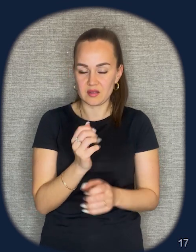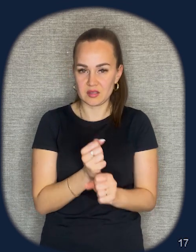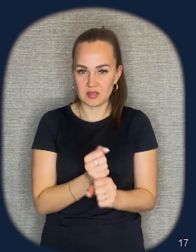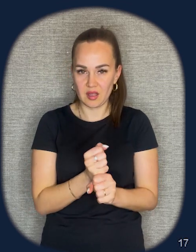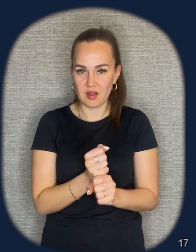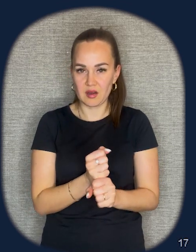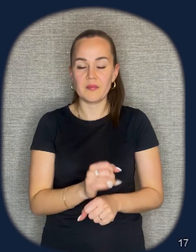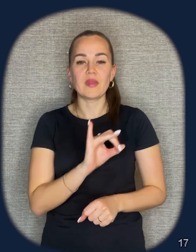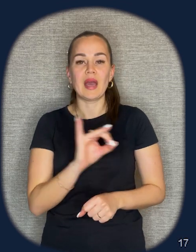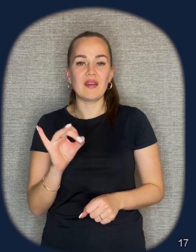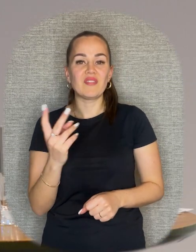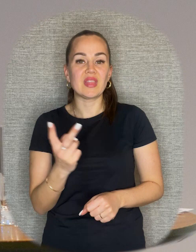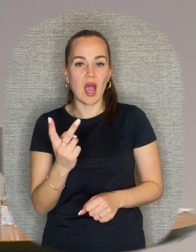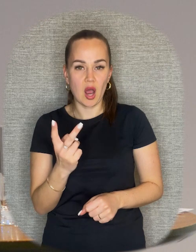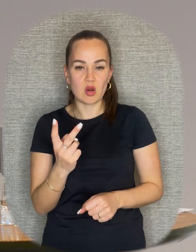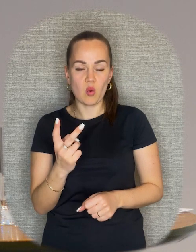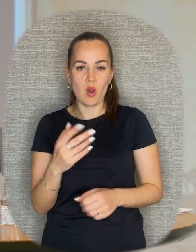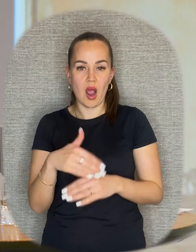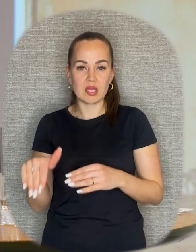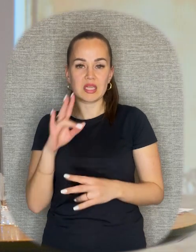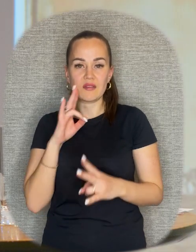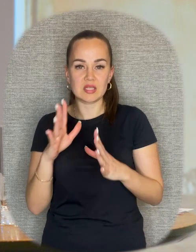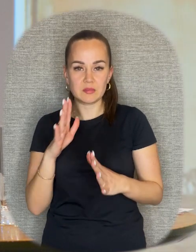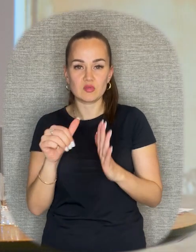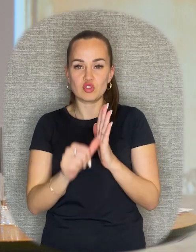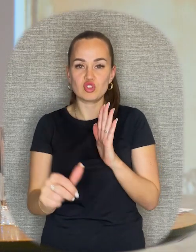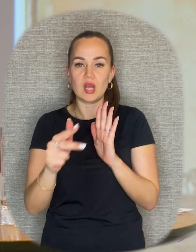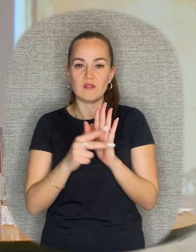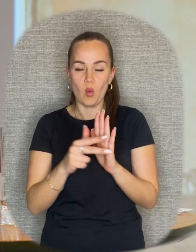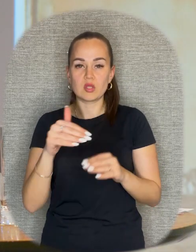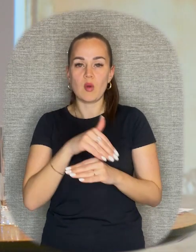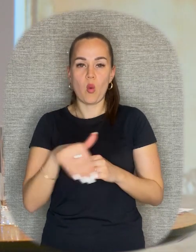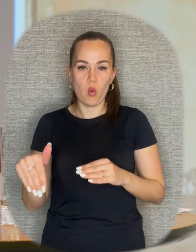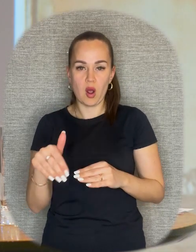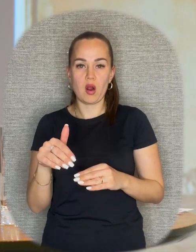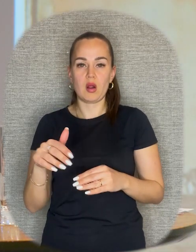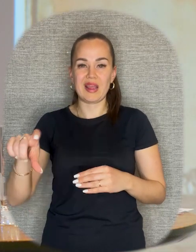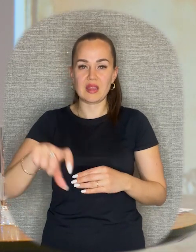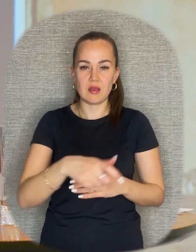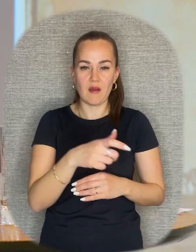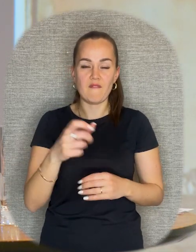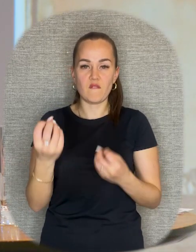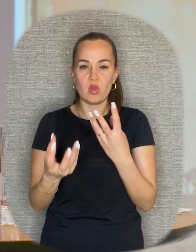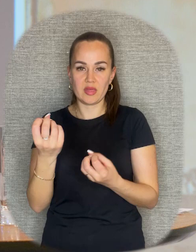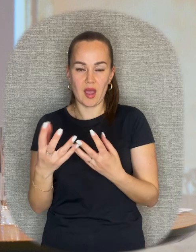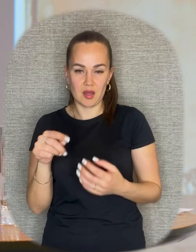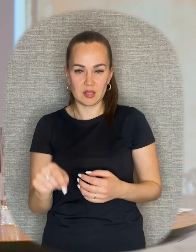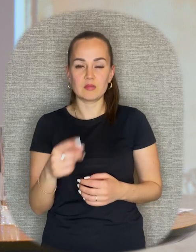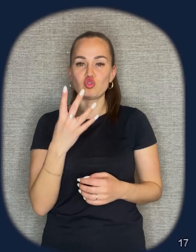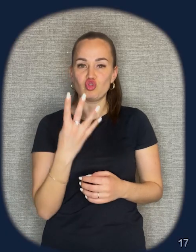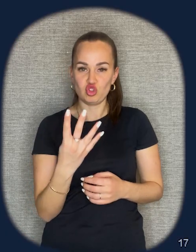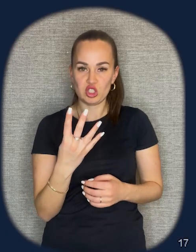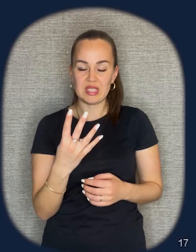этого пространства и второй адрес - это Невский проспект 68 угол С Набережной реки